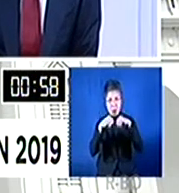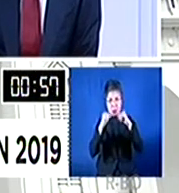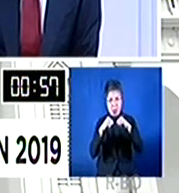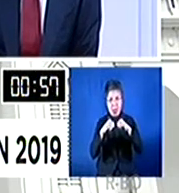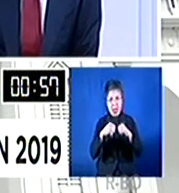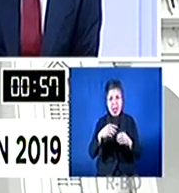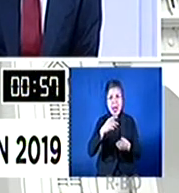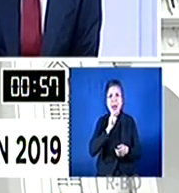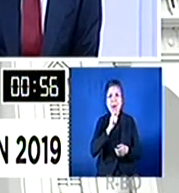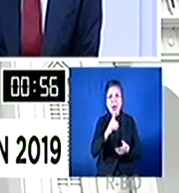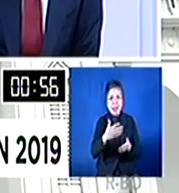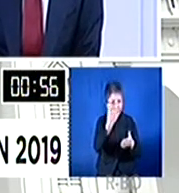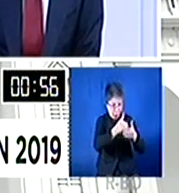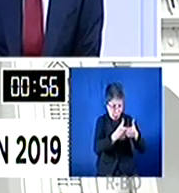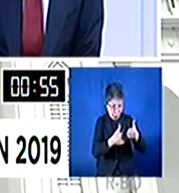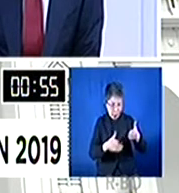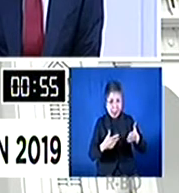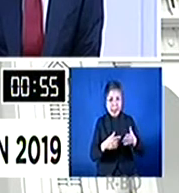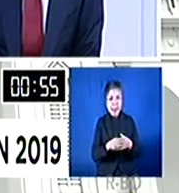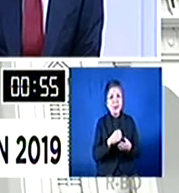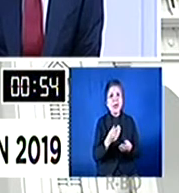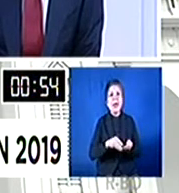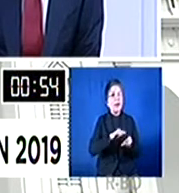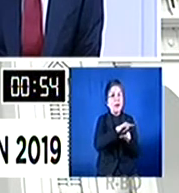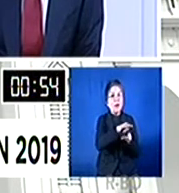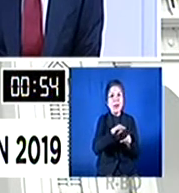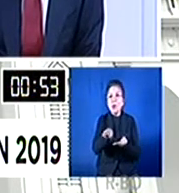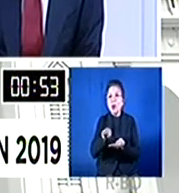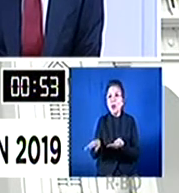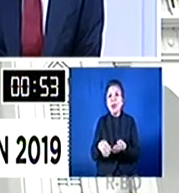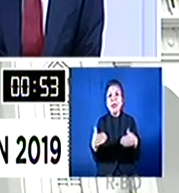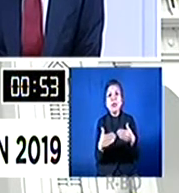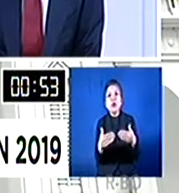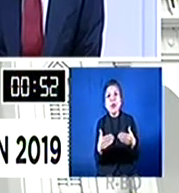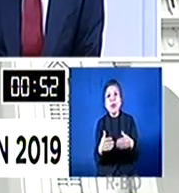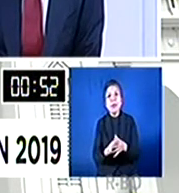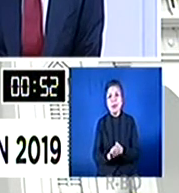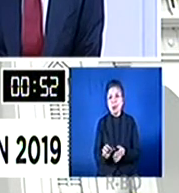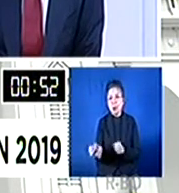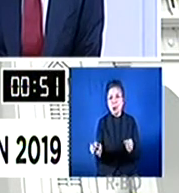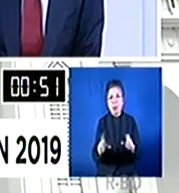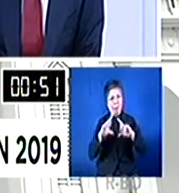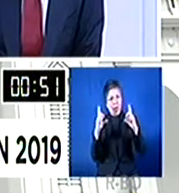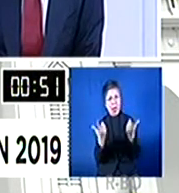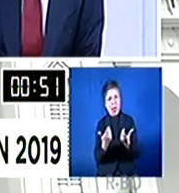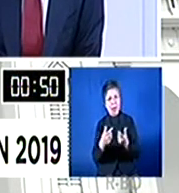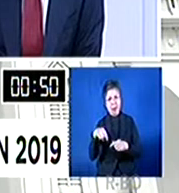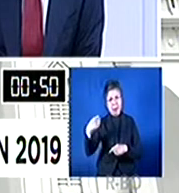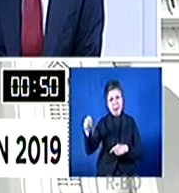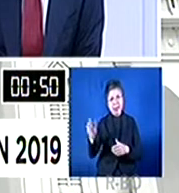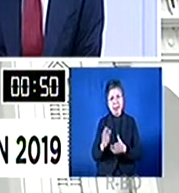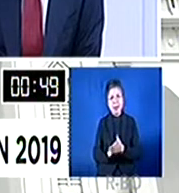yang laporannya yaitu bisa ditransfer ke masing-masing kementerian dan lembaga,